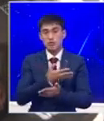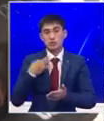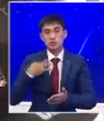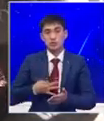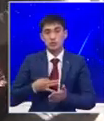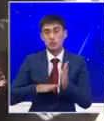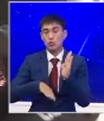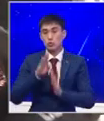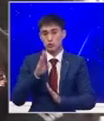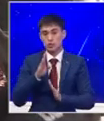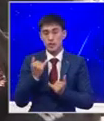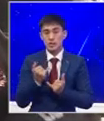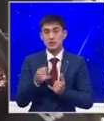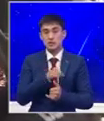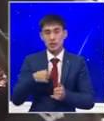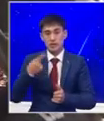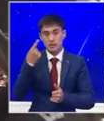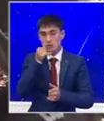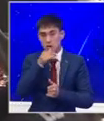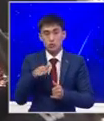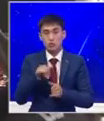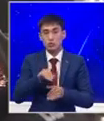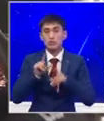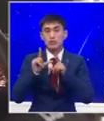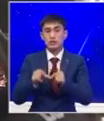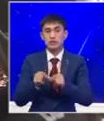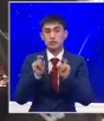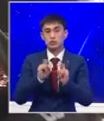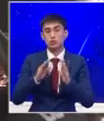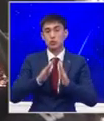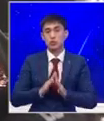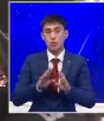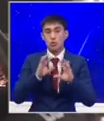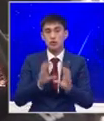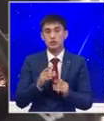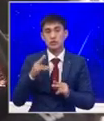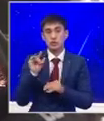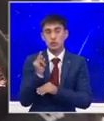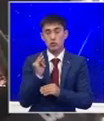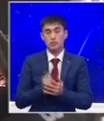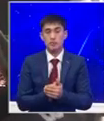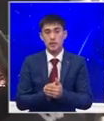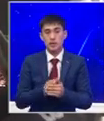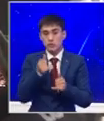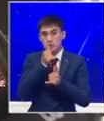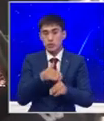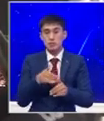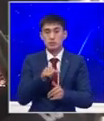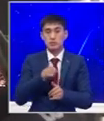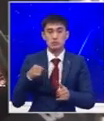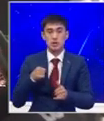сыну значительно лучше. Сама я не могу никуда выйти. Сижу дома, ухаживаю за ребенком. Мы бы не справились